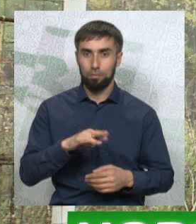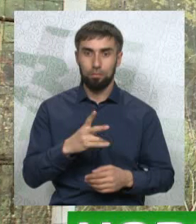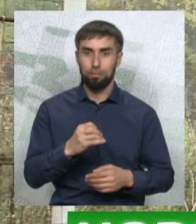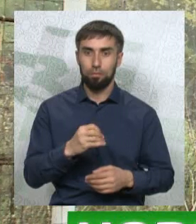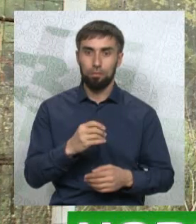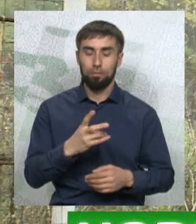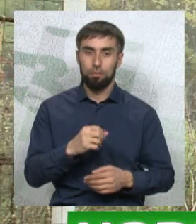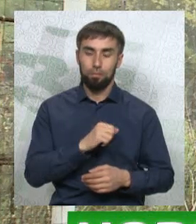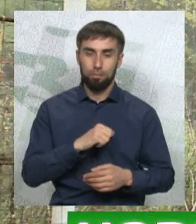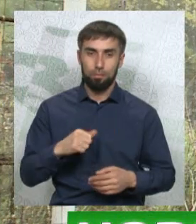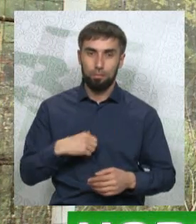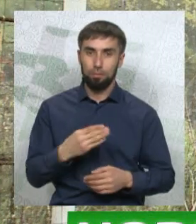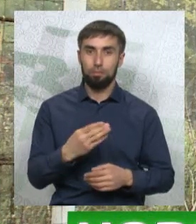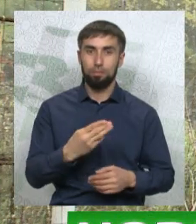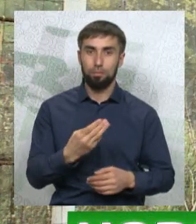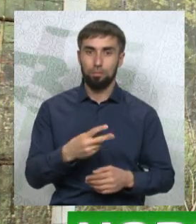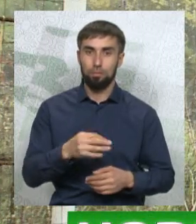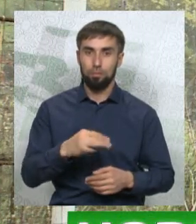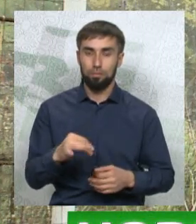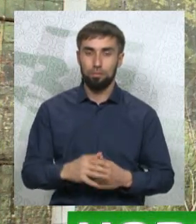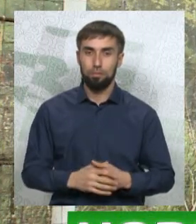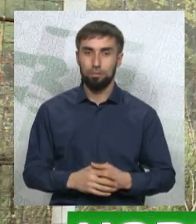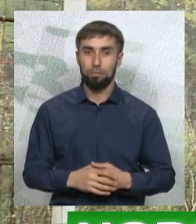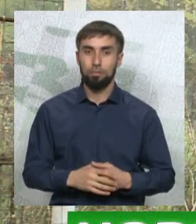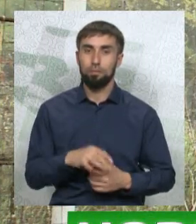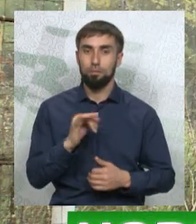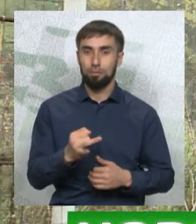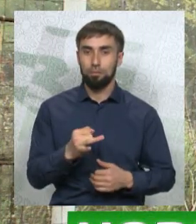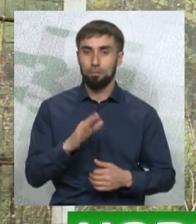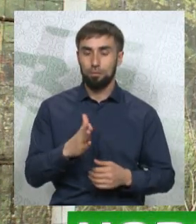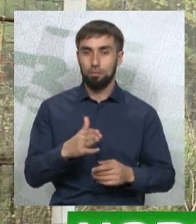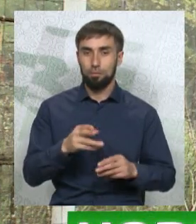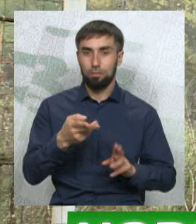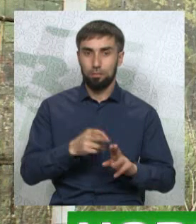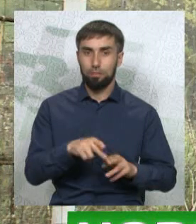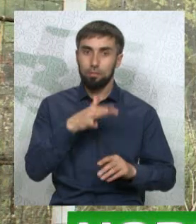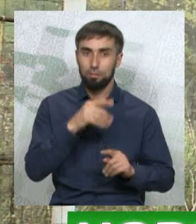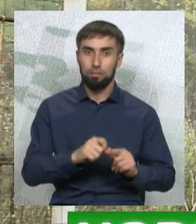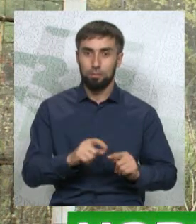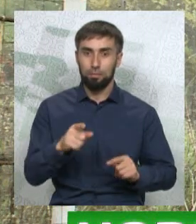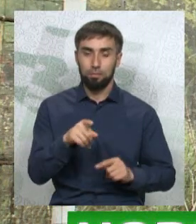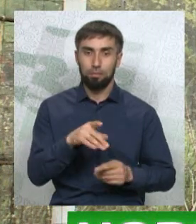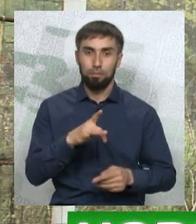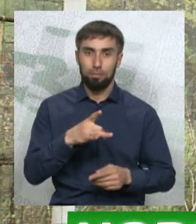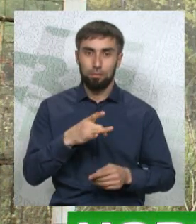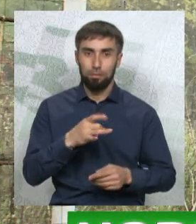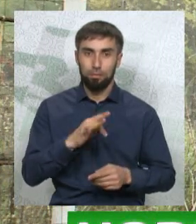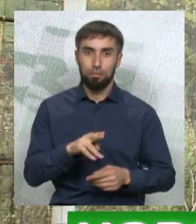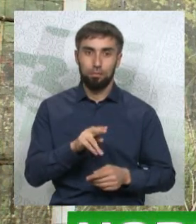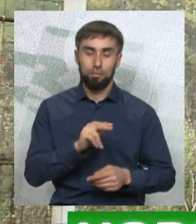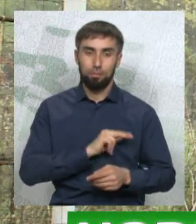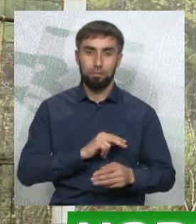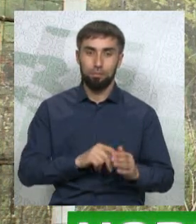сильный щёлочи и вот с тех пор этот родник и действует были моменты когда